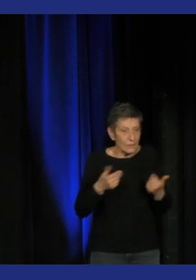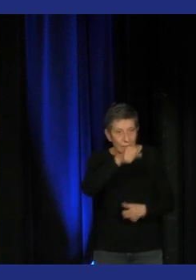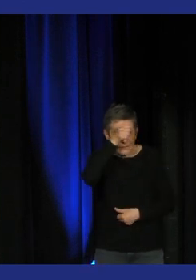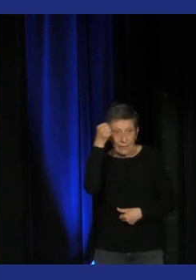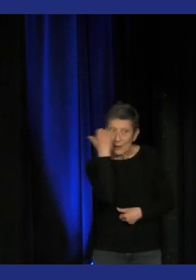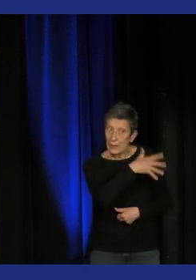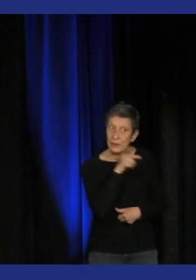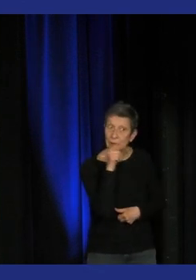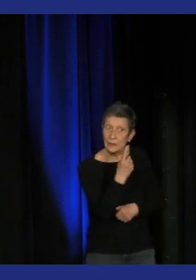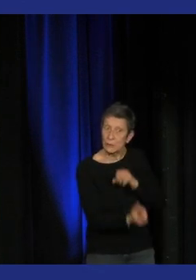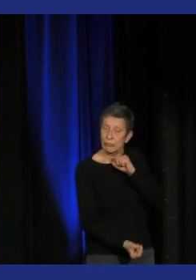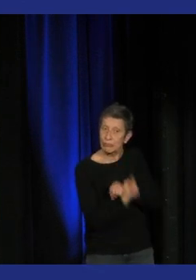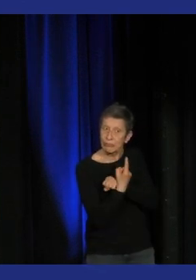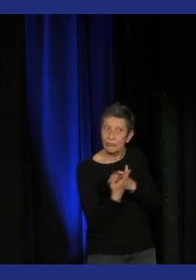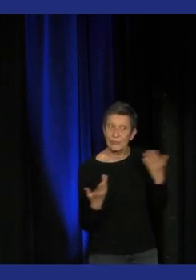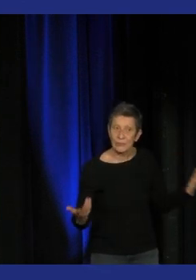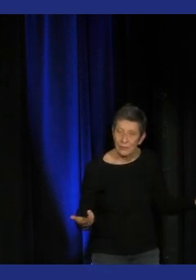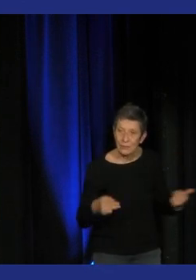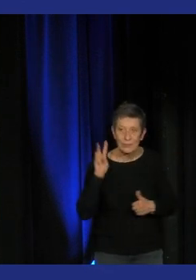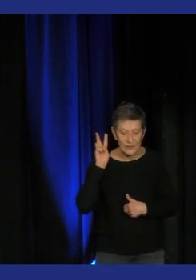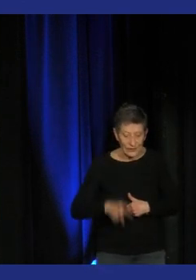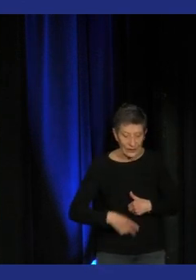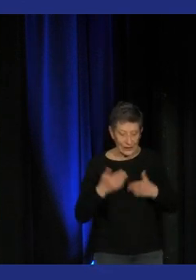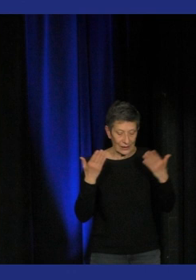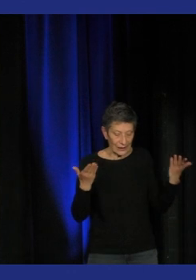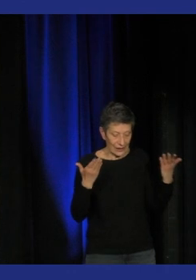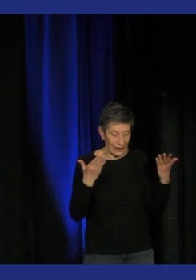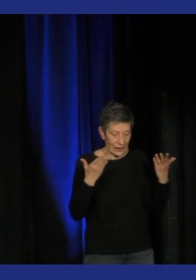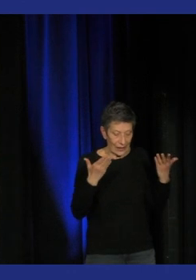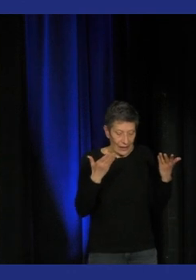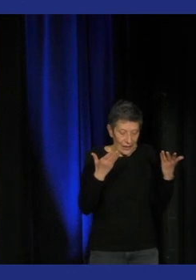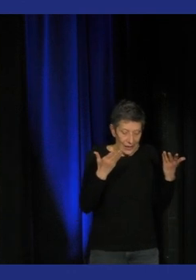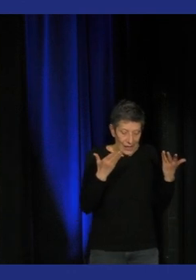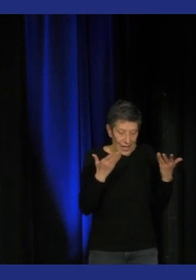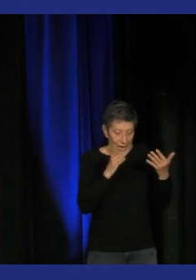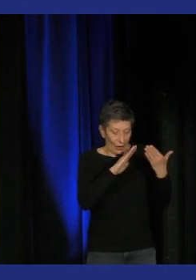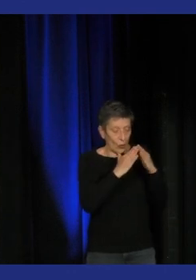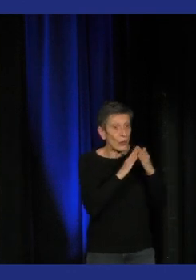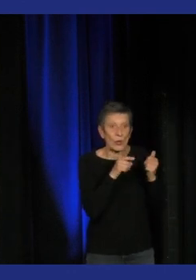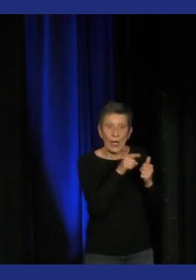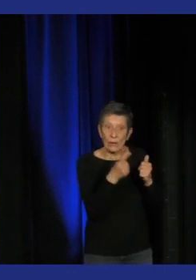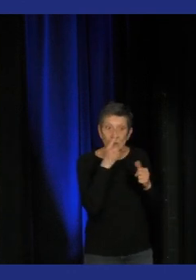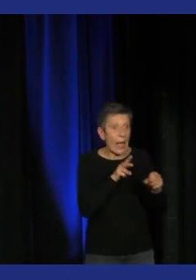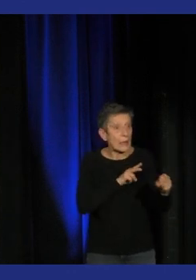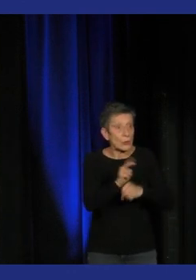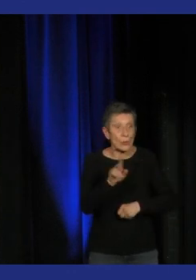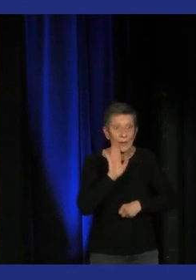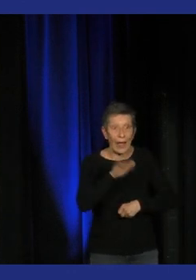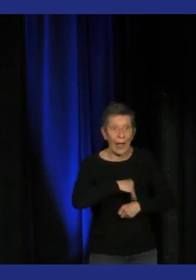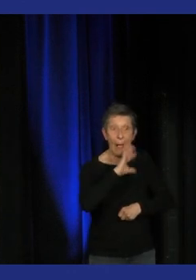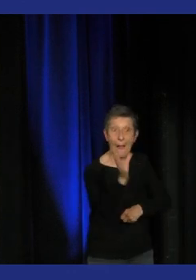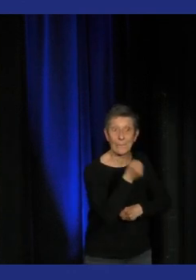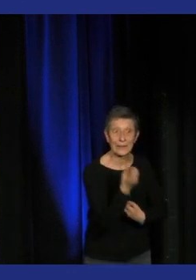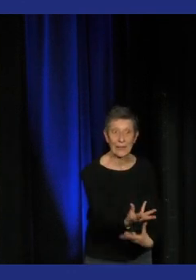que la communauté concernée par ces insultes s'est réappropriée. Et moi, je trouve ça, je trouve que c'est un